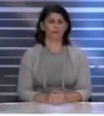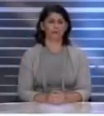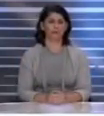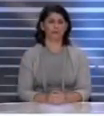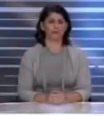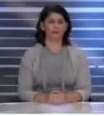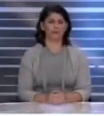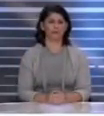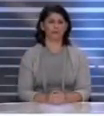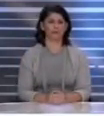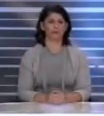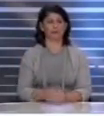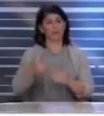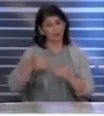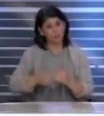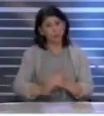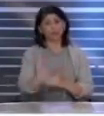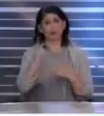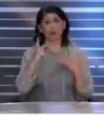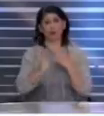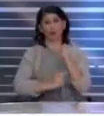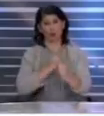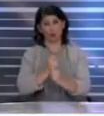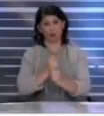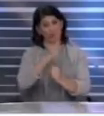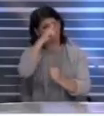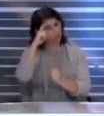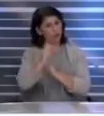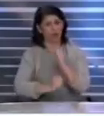Κατά τη διάρκεια των 8 αυτών δύσκολων χρόνων, η φιλία μου για την Ελλάδα